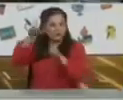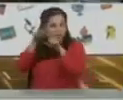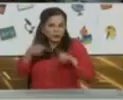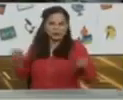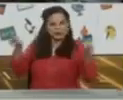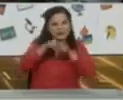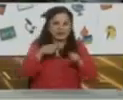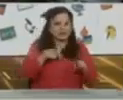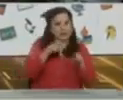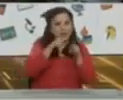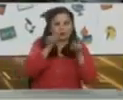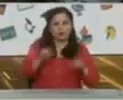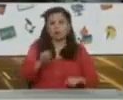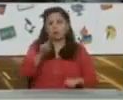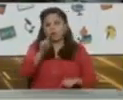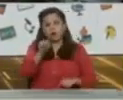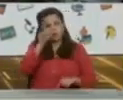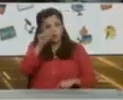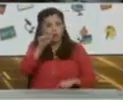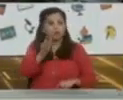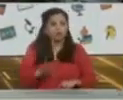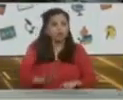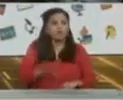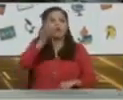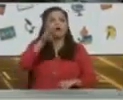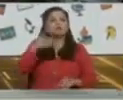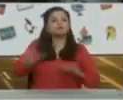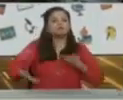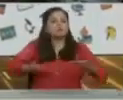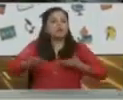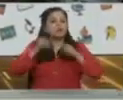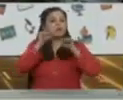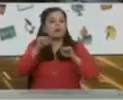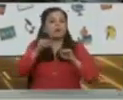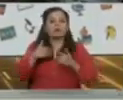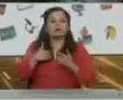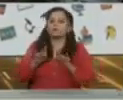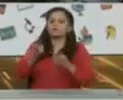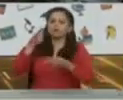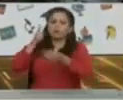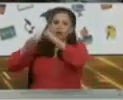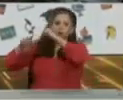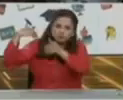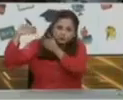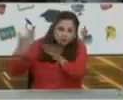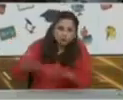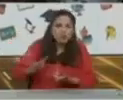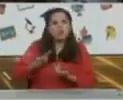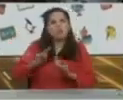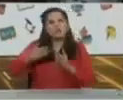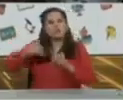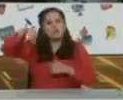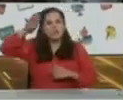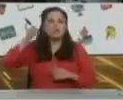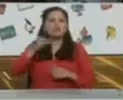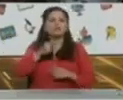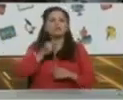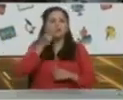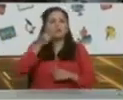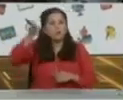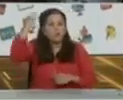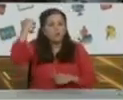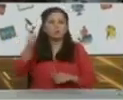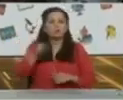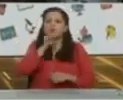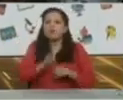और जब आप इन मूल्यों के साथ हमारे इतिहास, हमारे पुराण, हमारे पुरखों की छोटी छोटी बातों